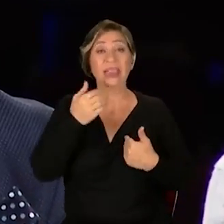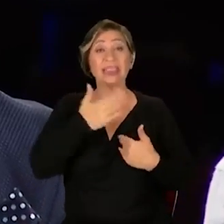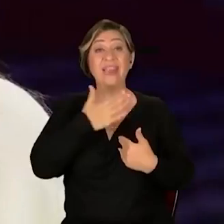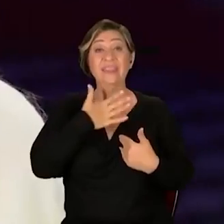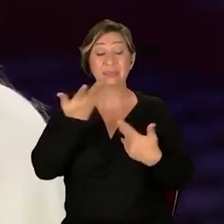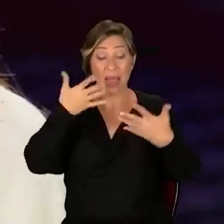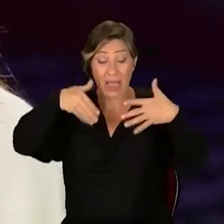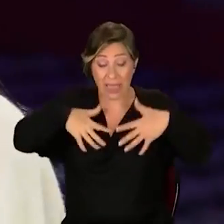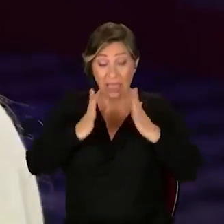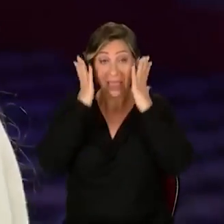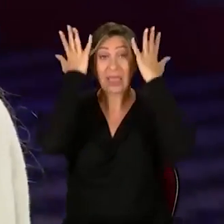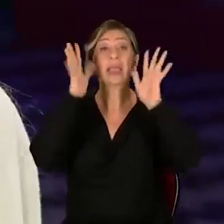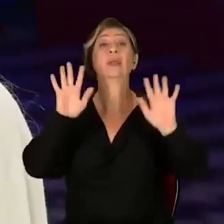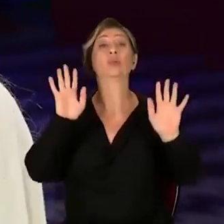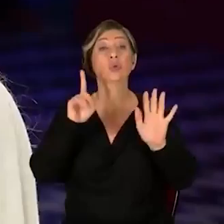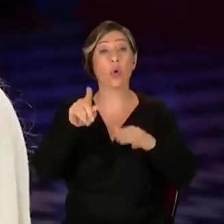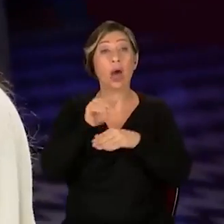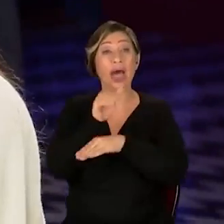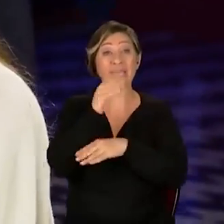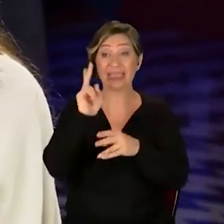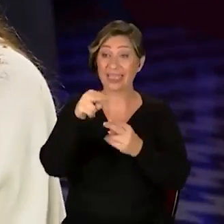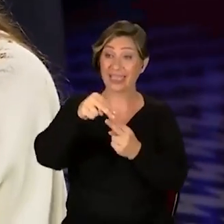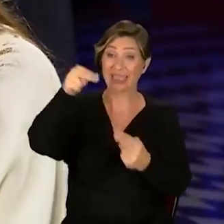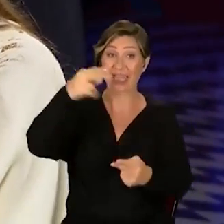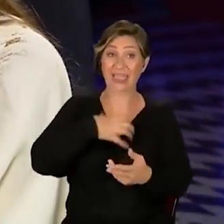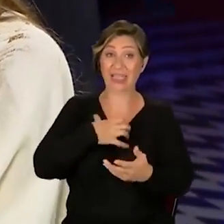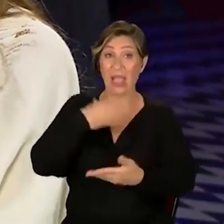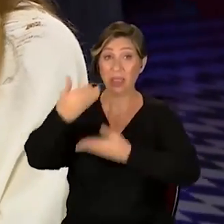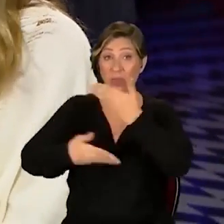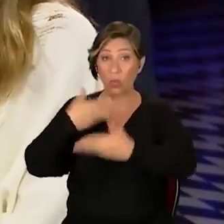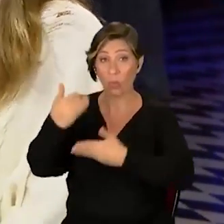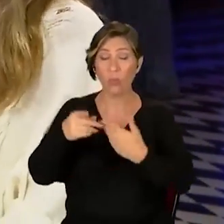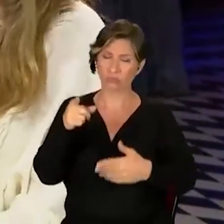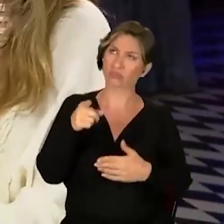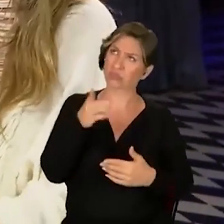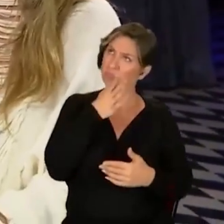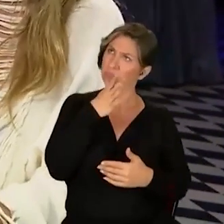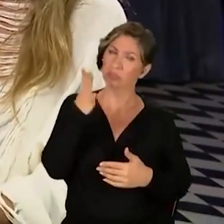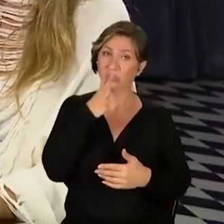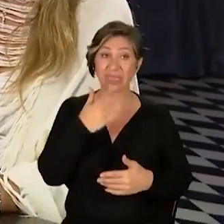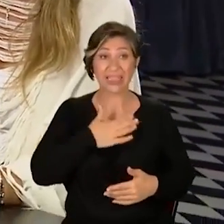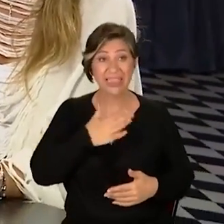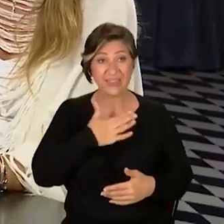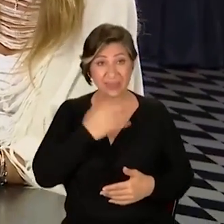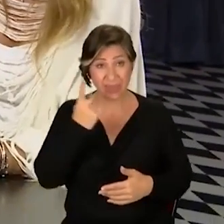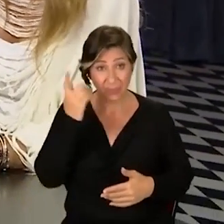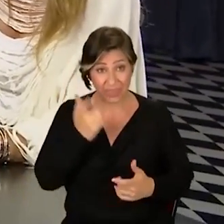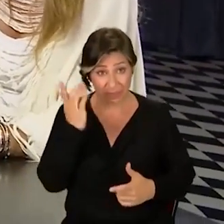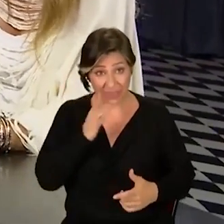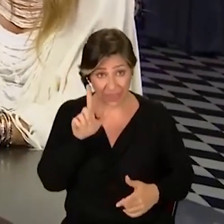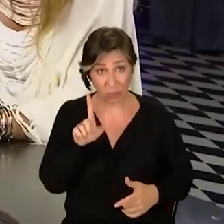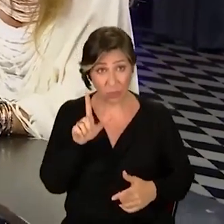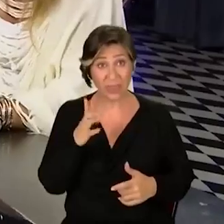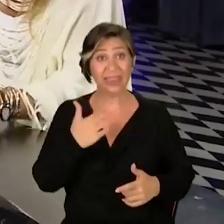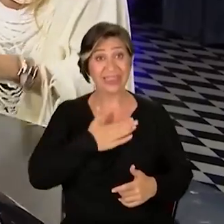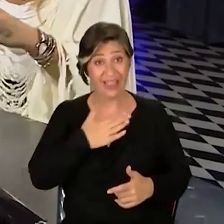gitmiyorsa onun hayatında ne gibi, onun kendi hikayesini kendine anlatıyorum bir nevi. Aslında kendi söyleyemediği. Nefesin bir yere mi gitmesi gerekiyor?